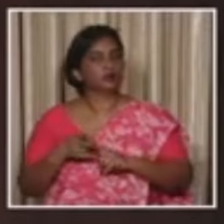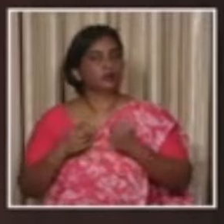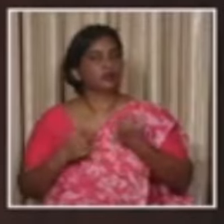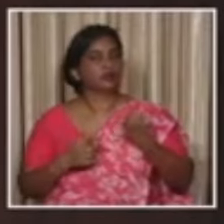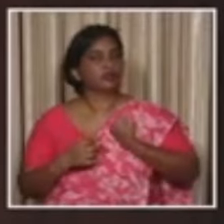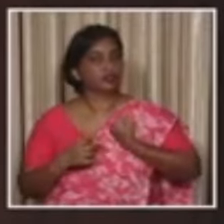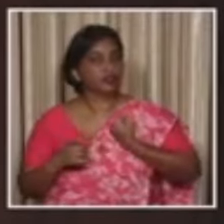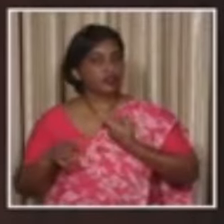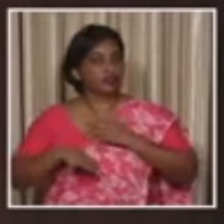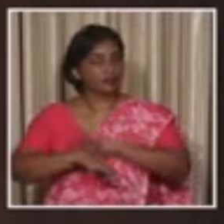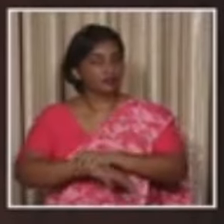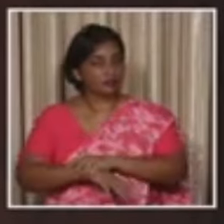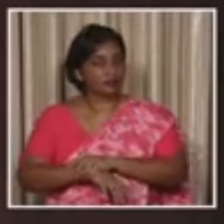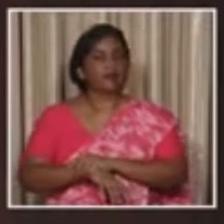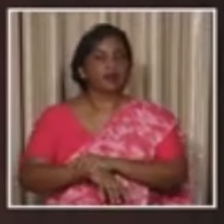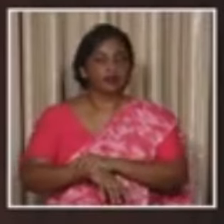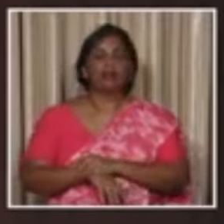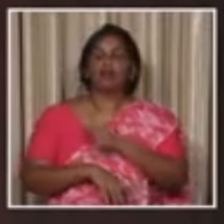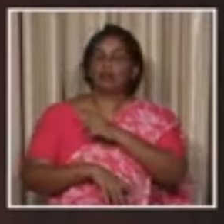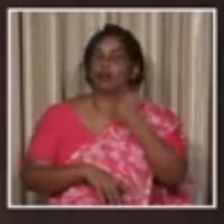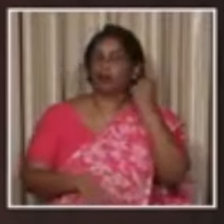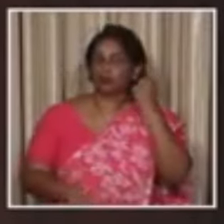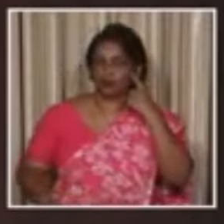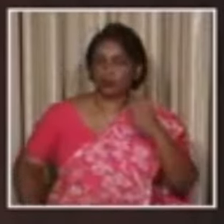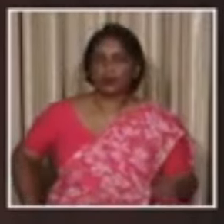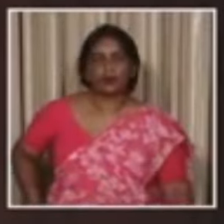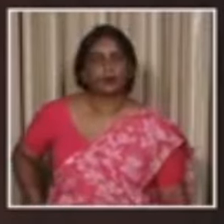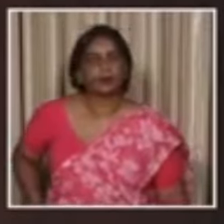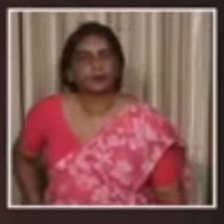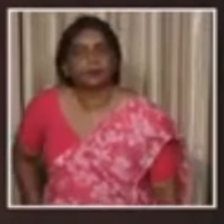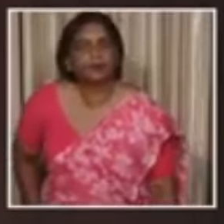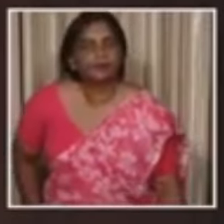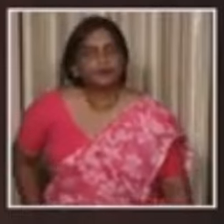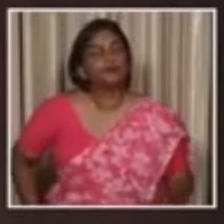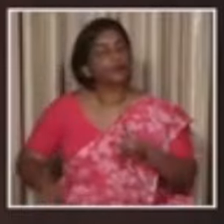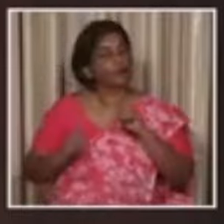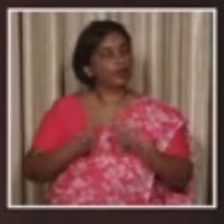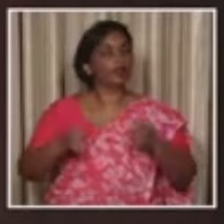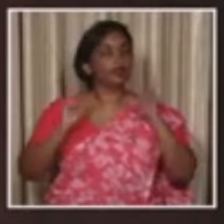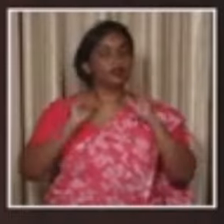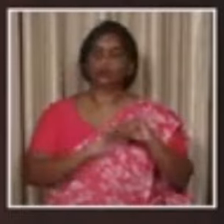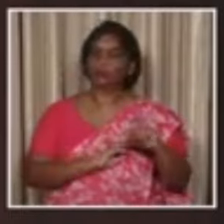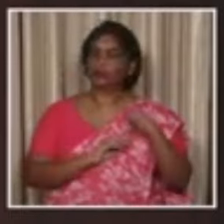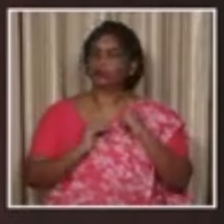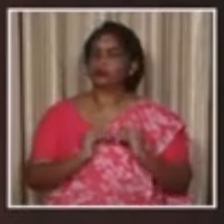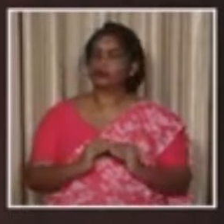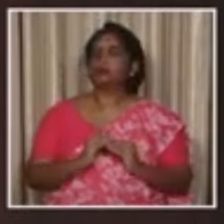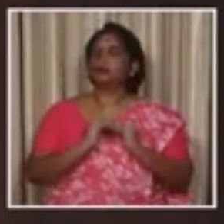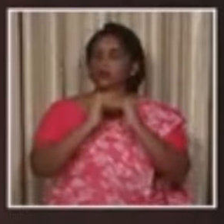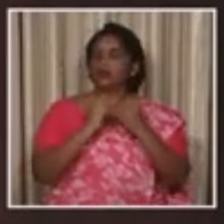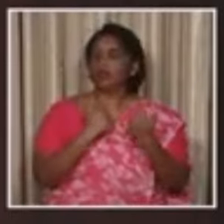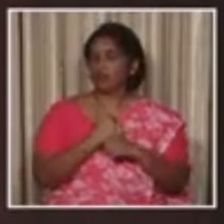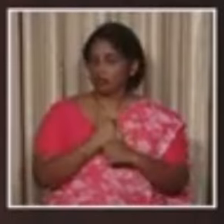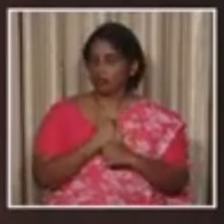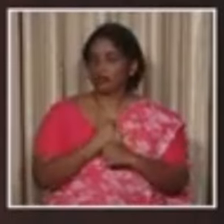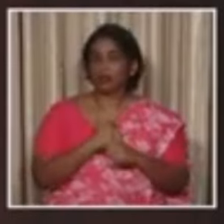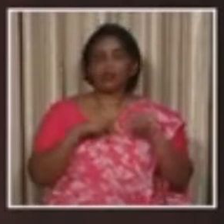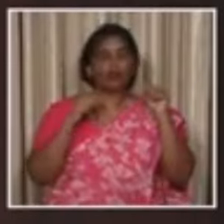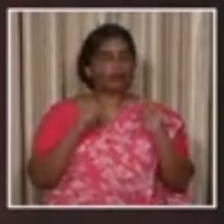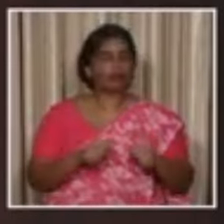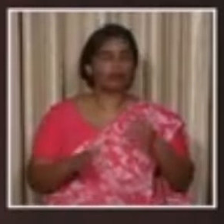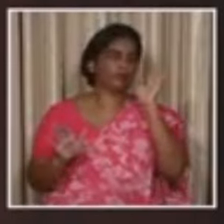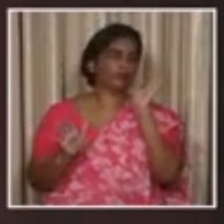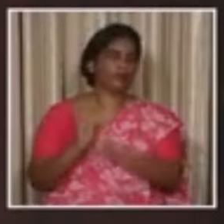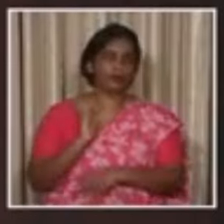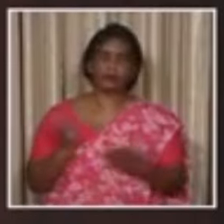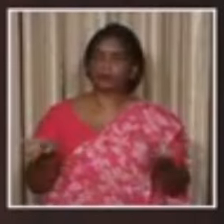පැත්තෙන් පිසියෝ නැත්තම් මේ බෞද්ධ චිකිත්සකත් දන්නවා. එතකොට මේකත් එක තමයි අපේ ක්‍රීඩාව ශක්තිමත් කරන්න ඕන වැඩපිළිවෙල අපි හැදුවේ. අද ඒව අතහැරලා